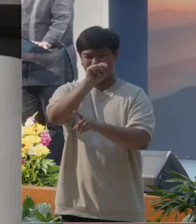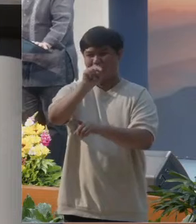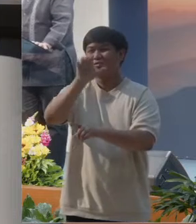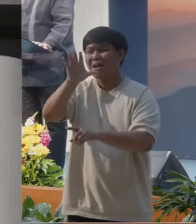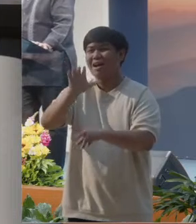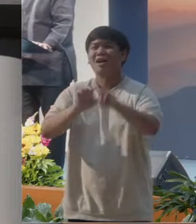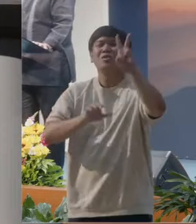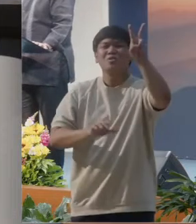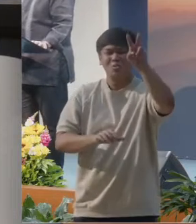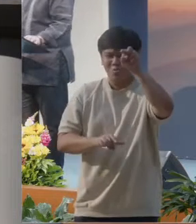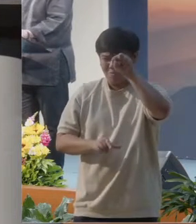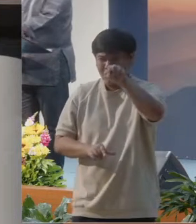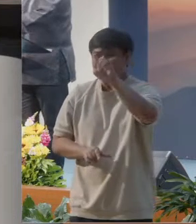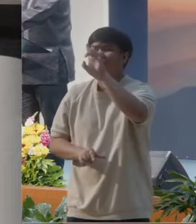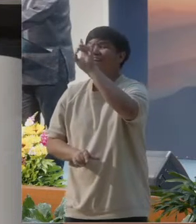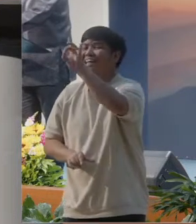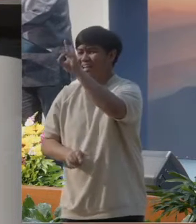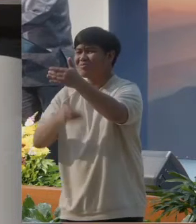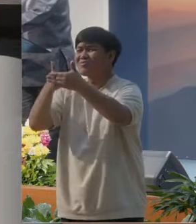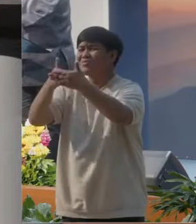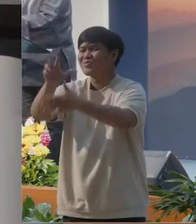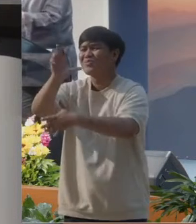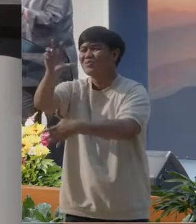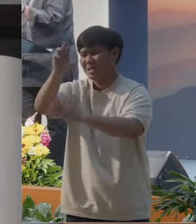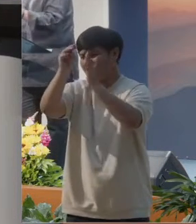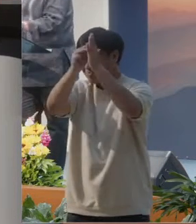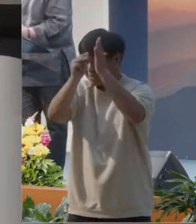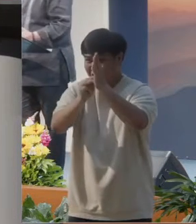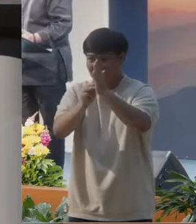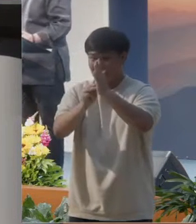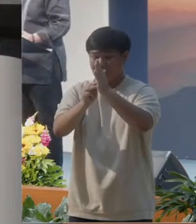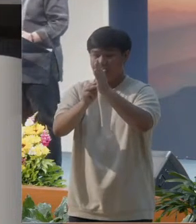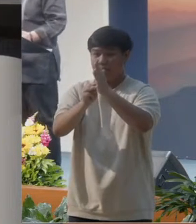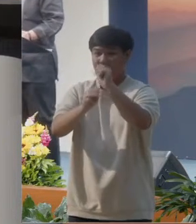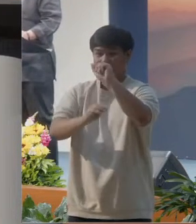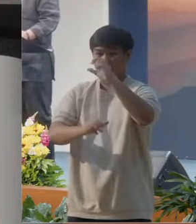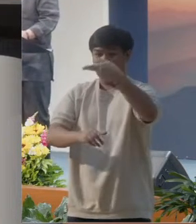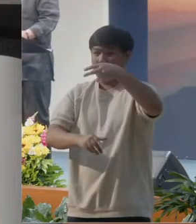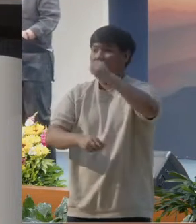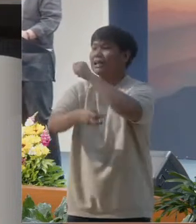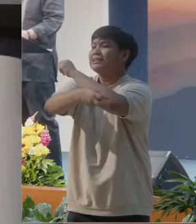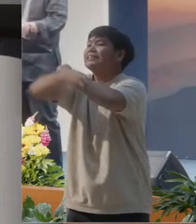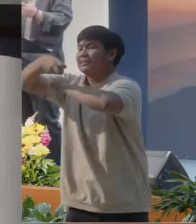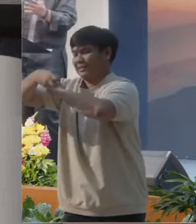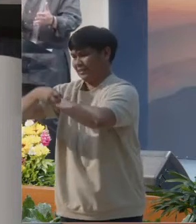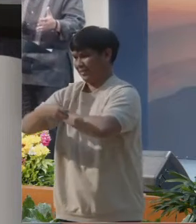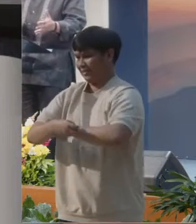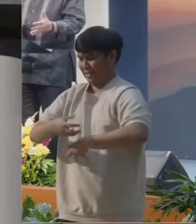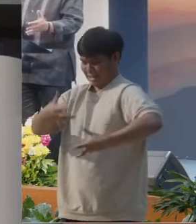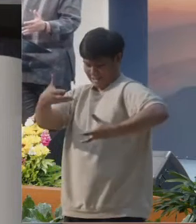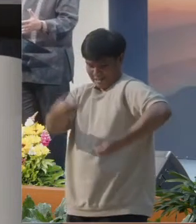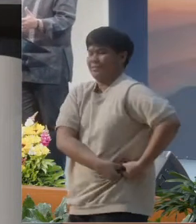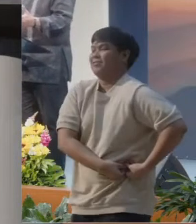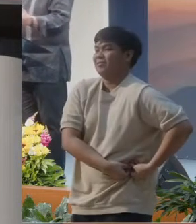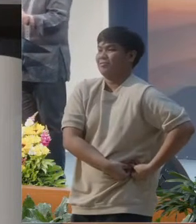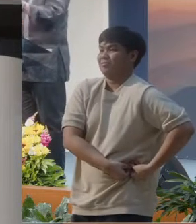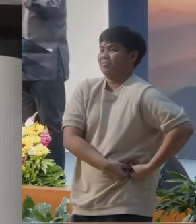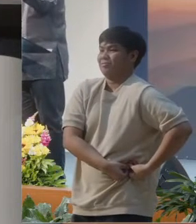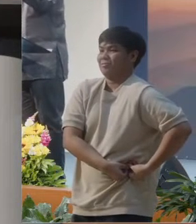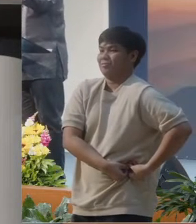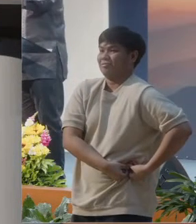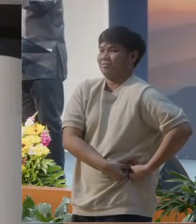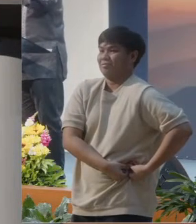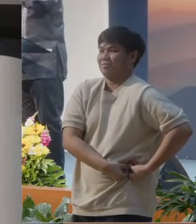Ay 2.8 million po ang kinamkam ni Akan para sa kanyang sarili galing sa